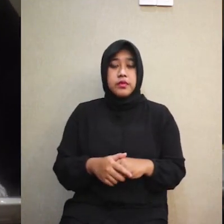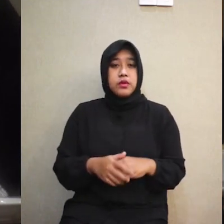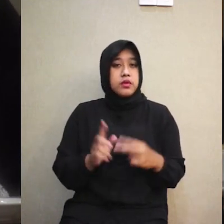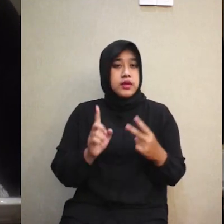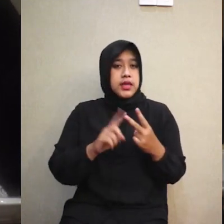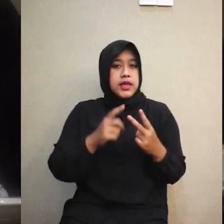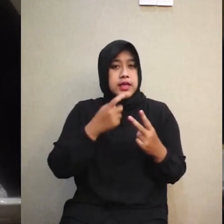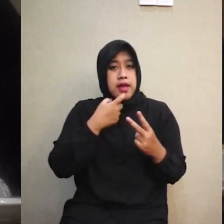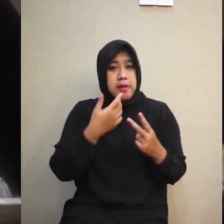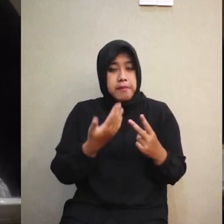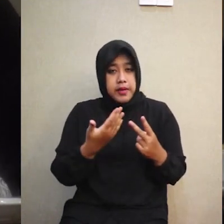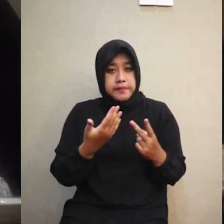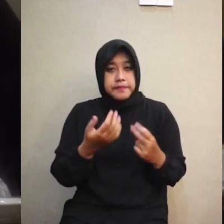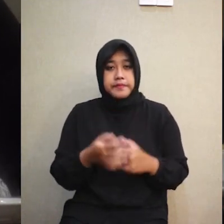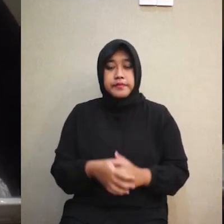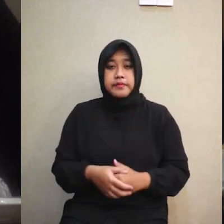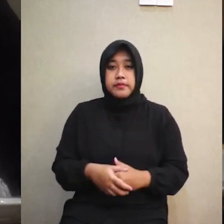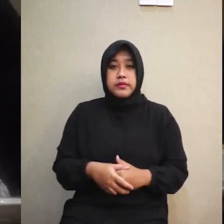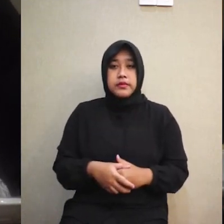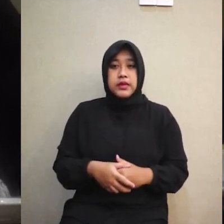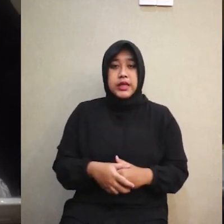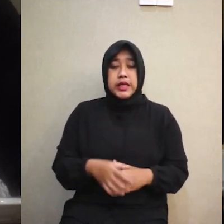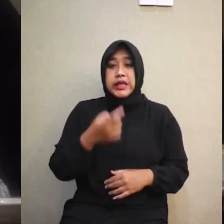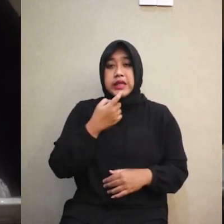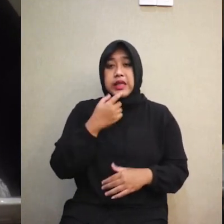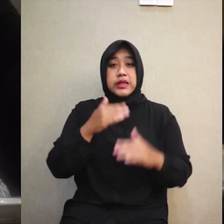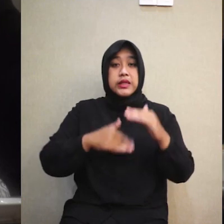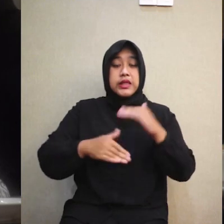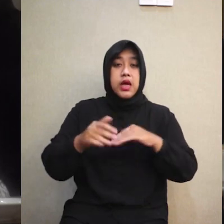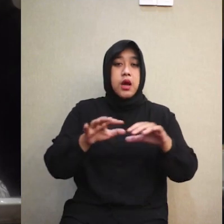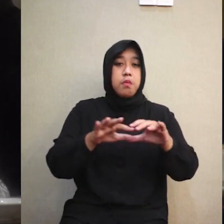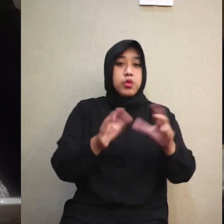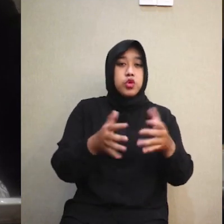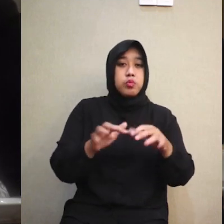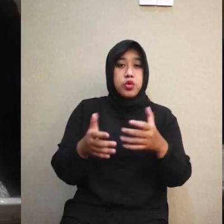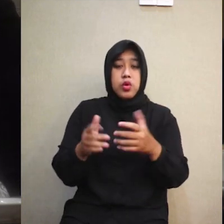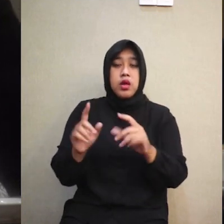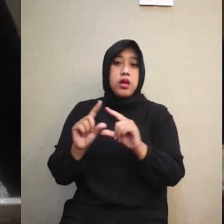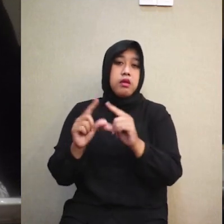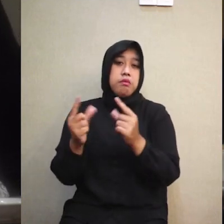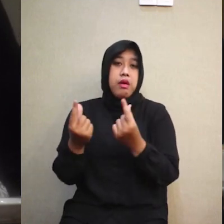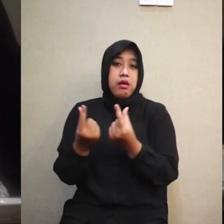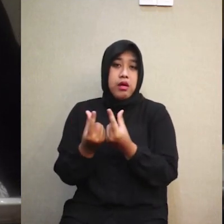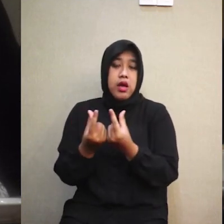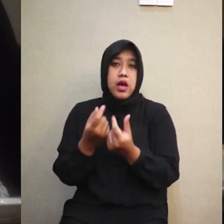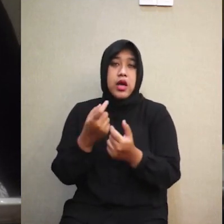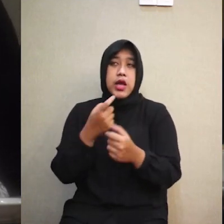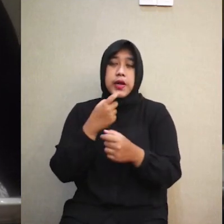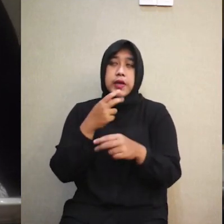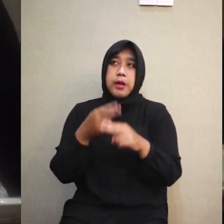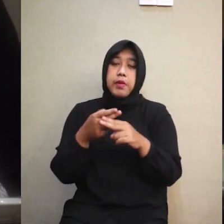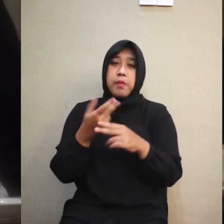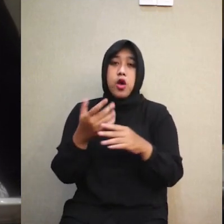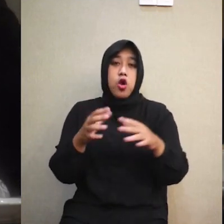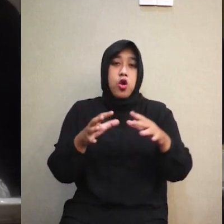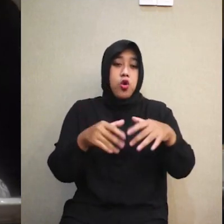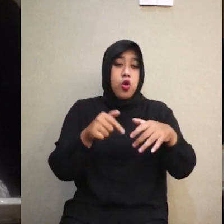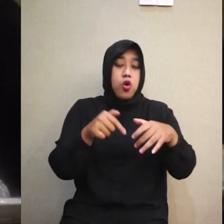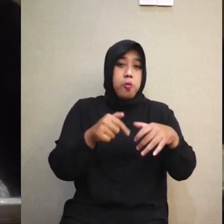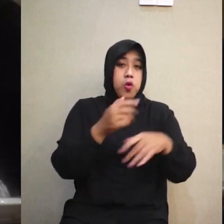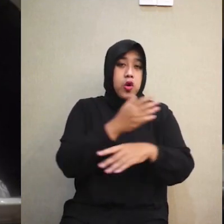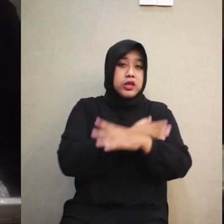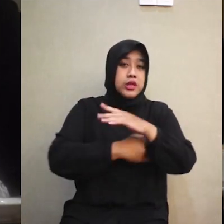kedua itu terkait dengan tingginya bentuk-bentuk institusionalisasi apa namanya difabel